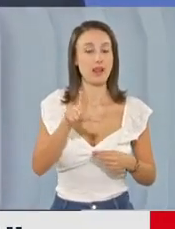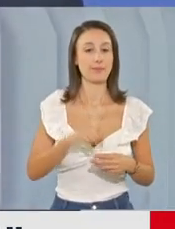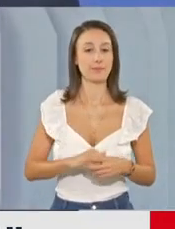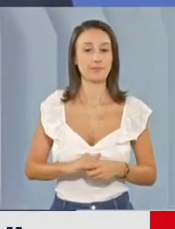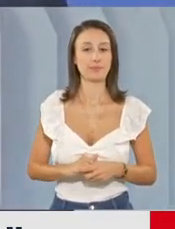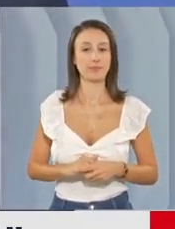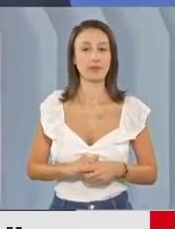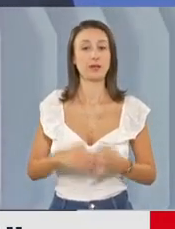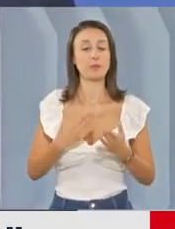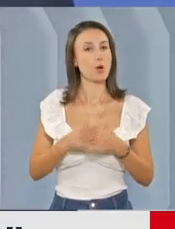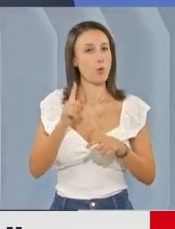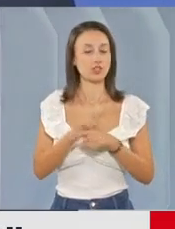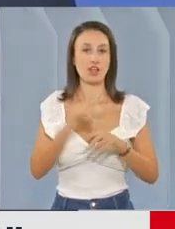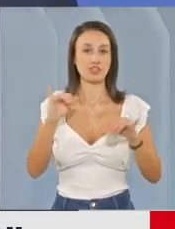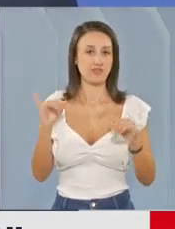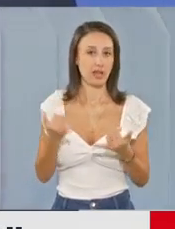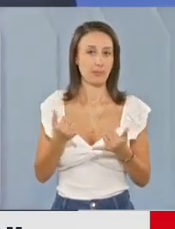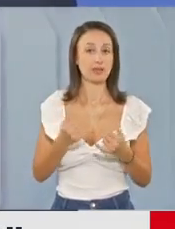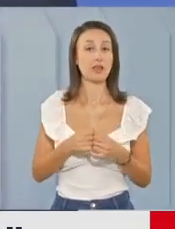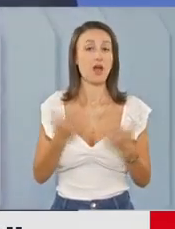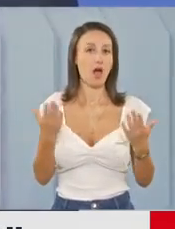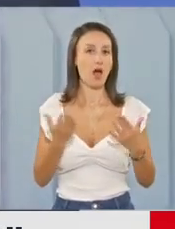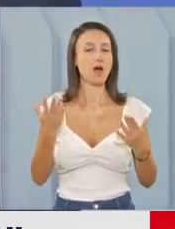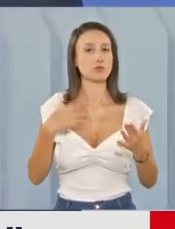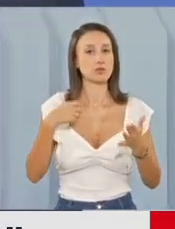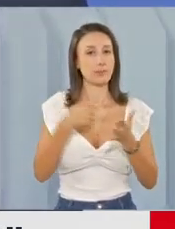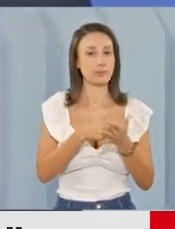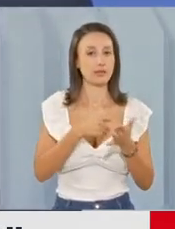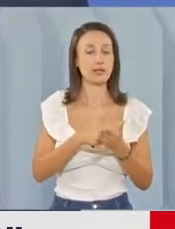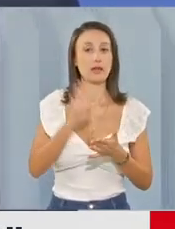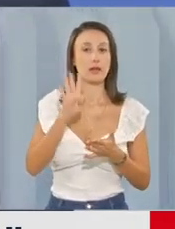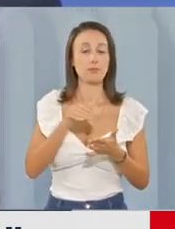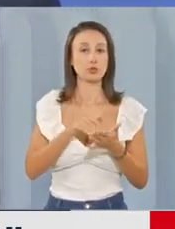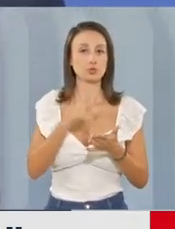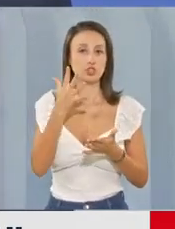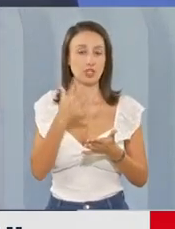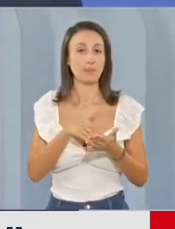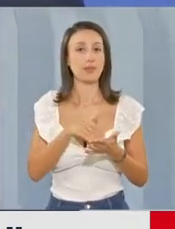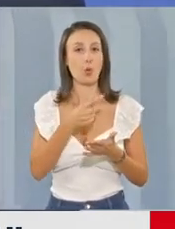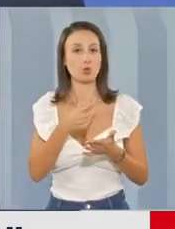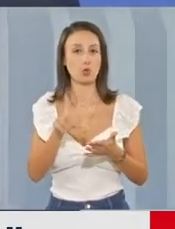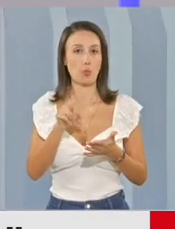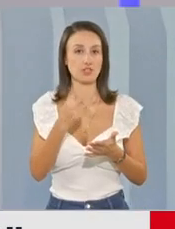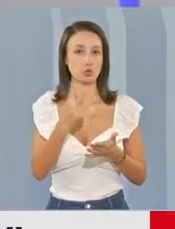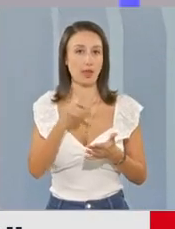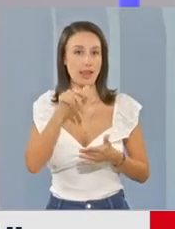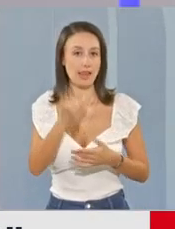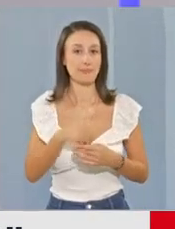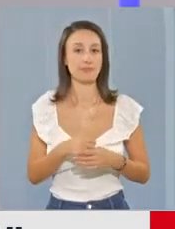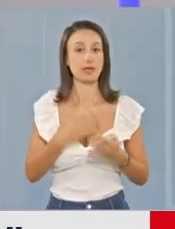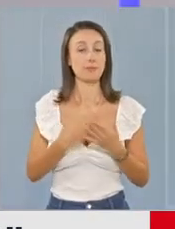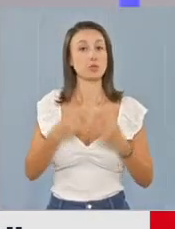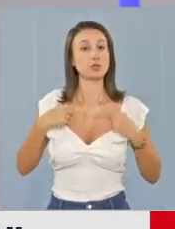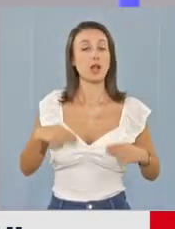Oni Ardelean pentru același eveniment dar în cazul căruia a fost plă suma de 45182 RON în cazul